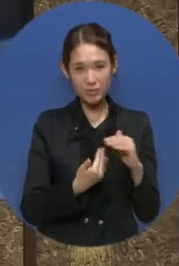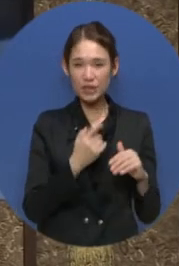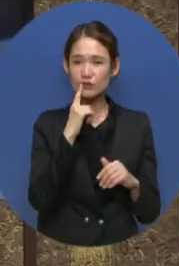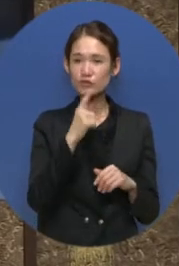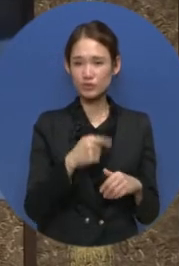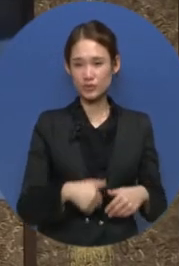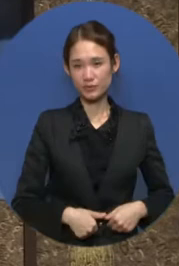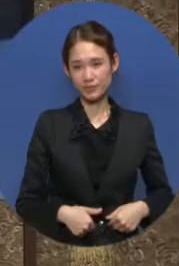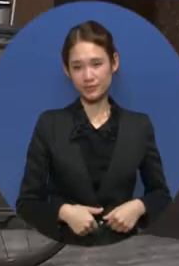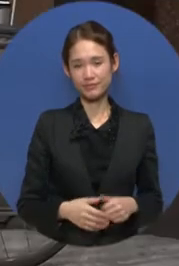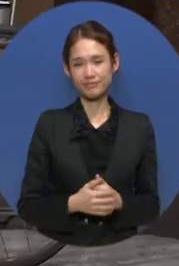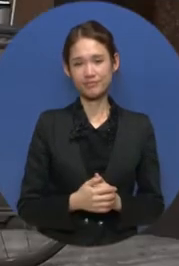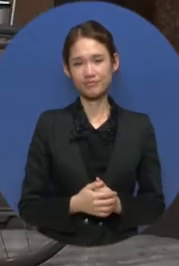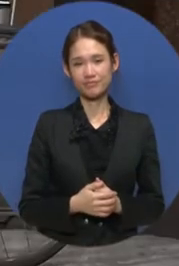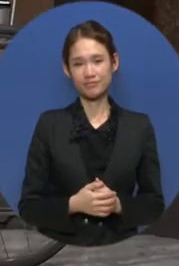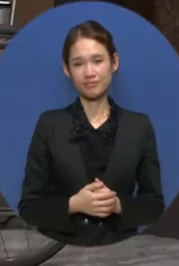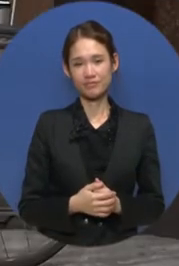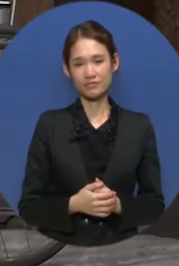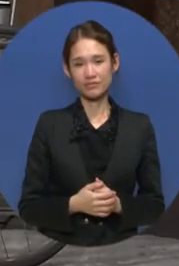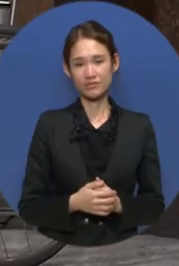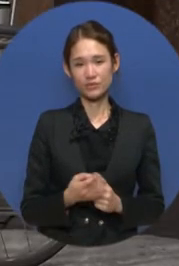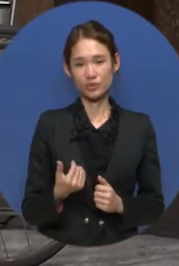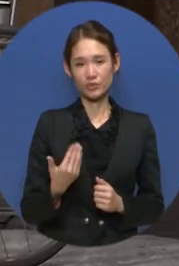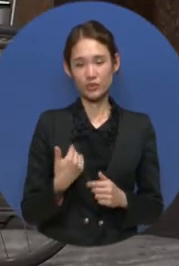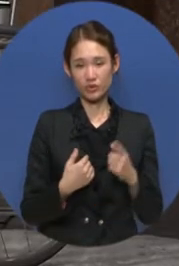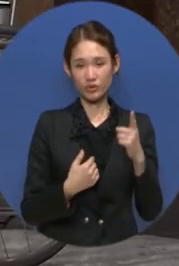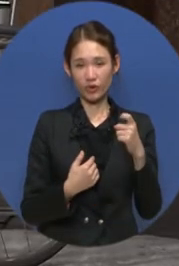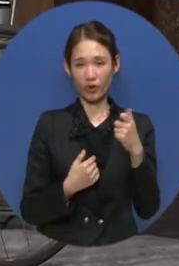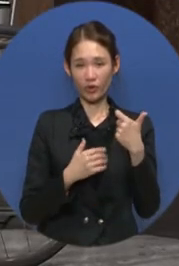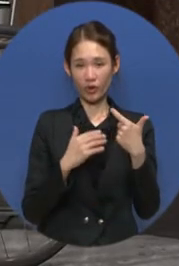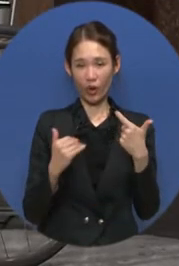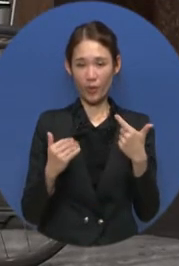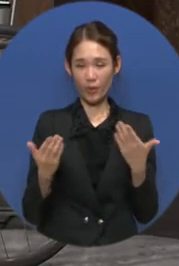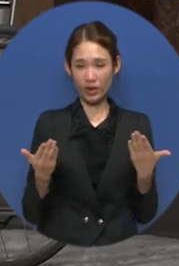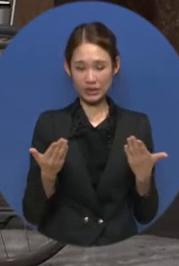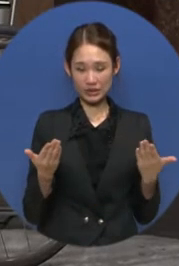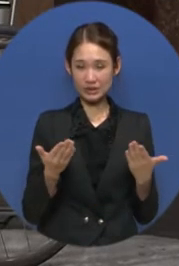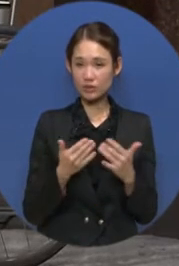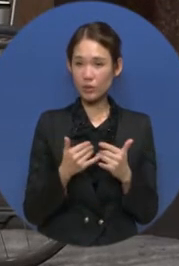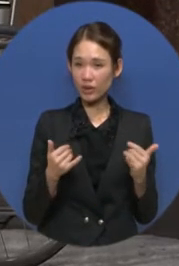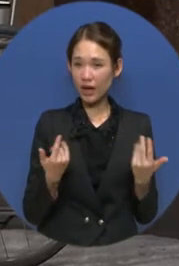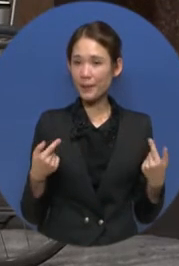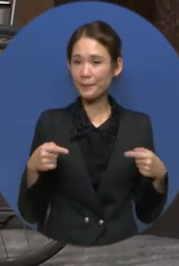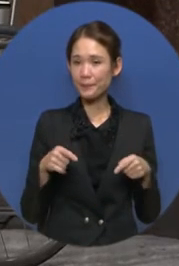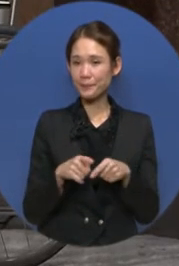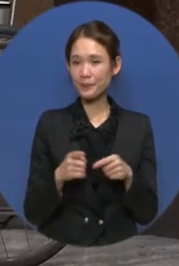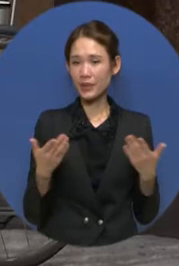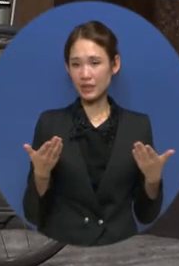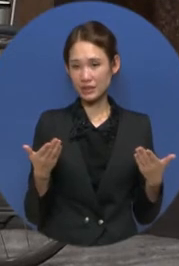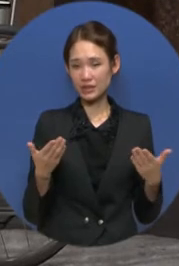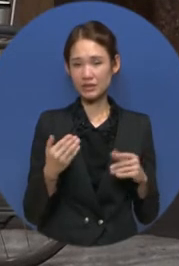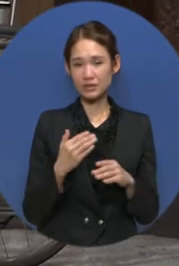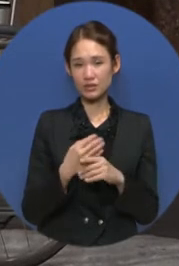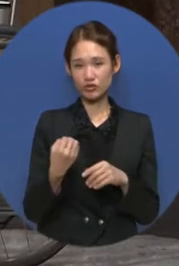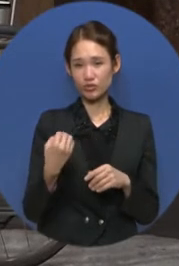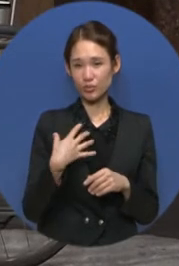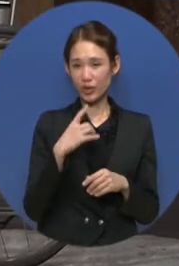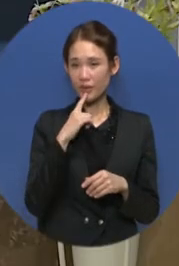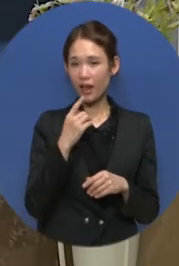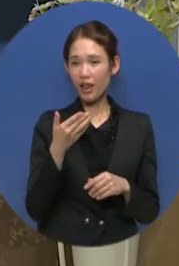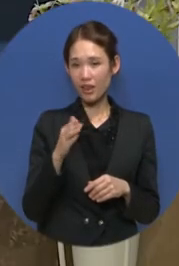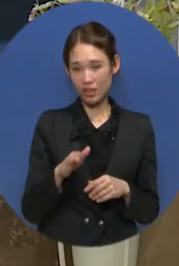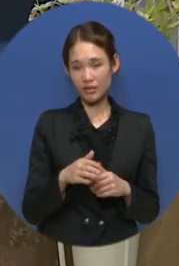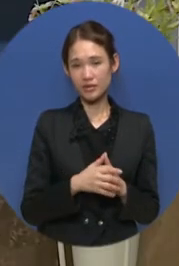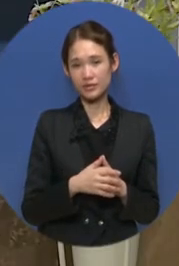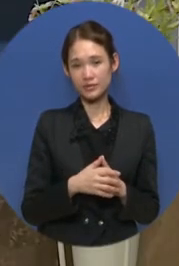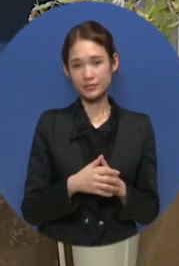예. 네. 근데 또 그 앞서서 16명의 이 근로자가 함께 일을 하고 있다고 말씀을 해 주셨는데요.